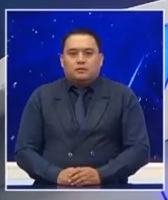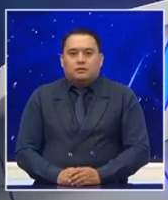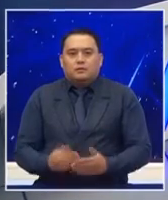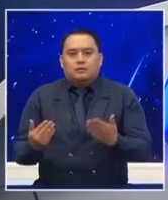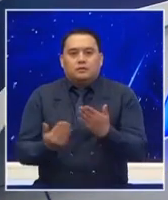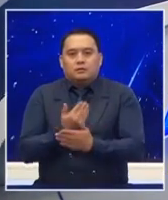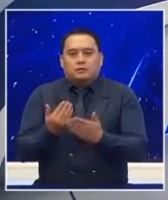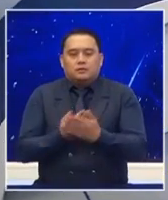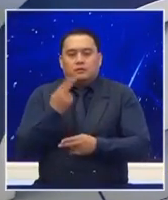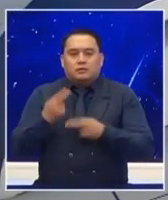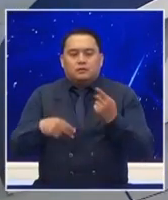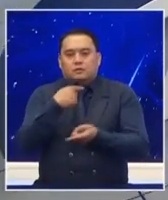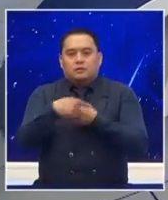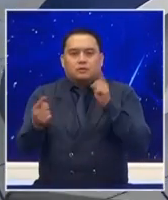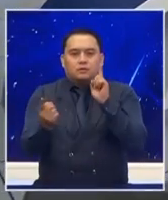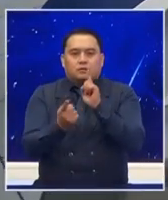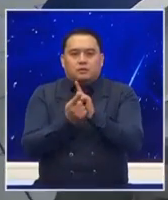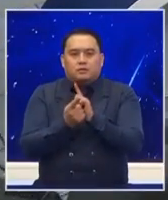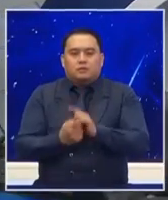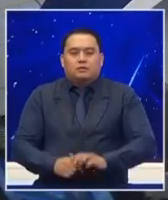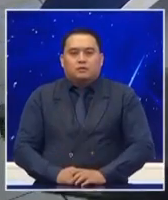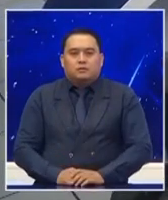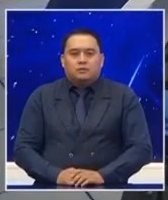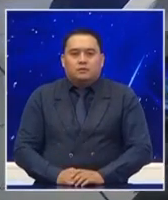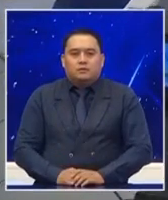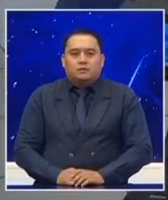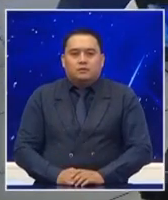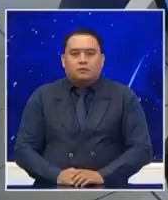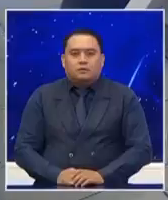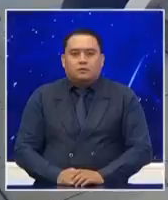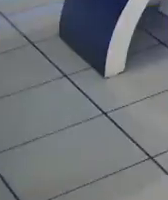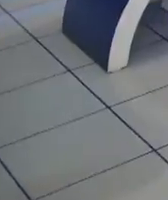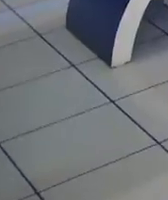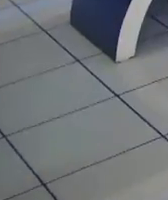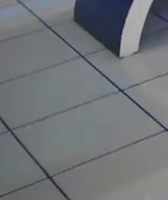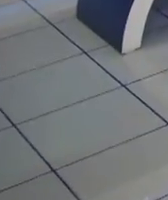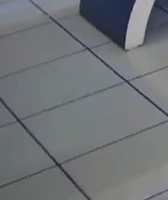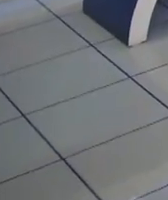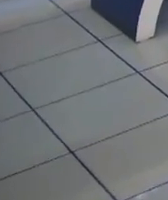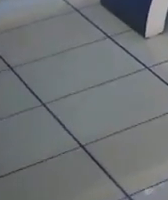Қадірменді көрермен, айтар ақпарат осы. Эфирде жүздескенше аман болыңыздар.